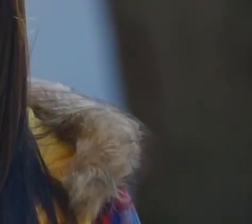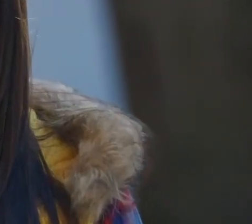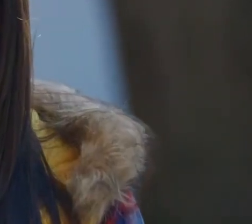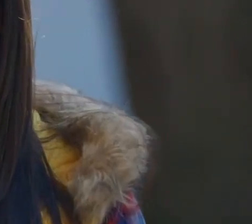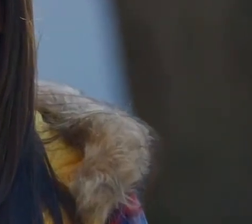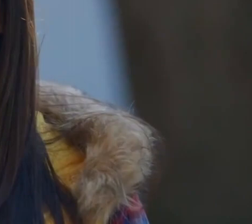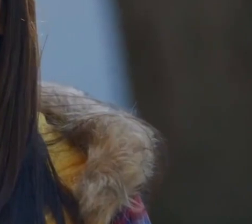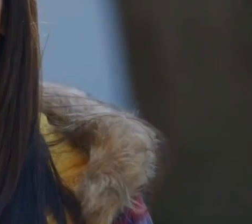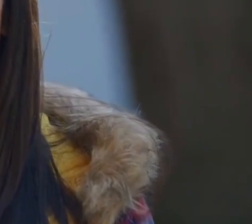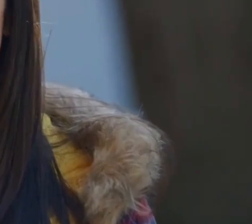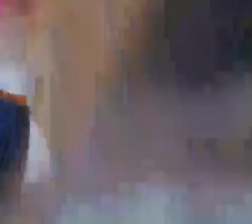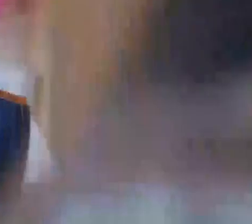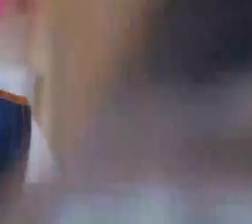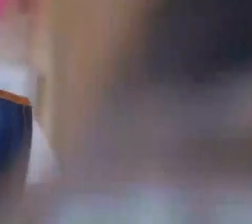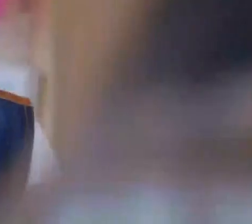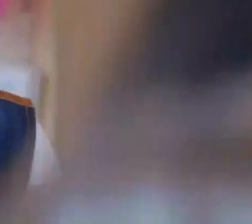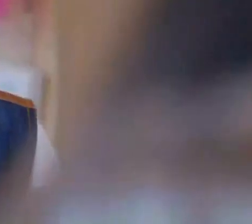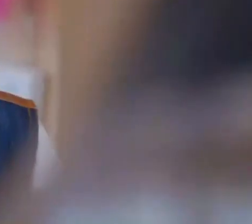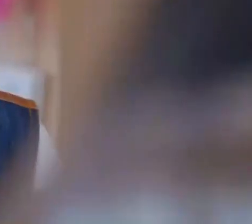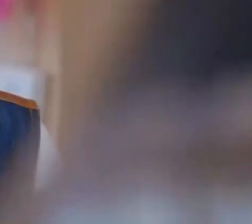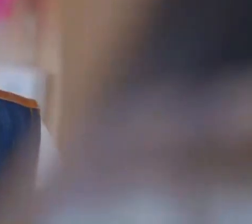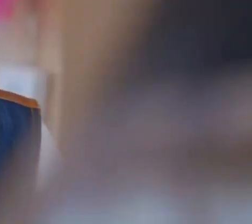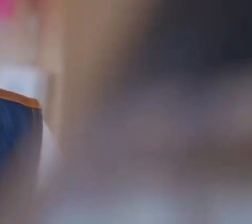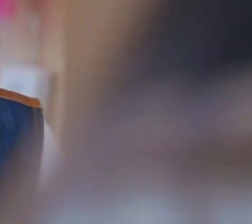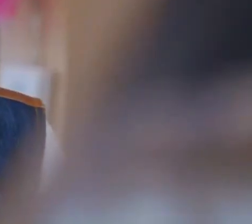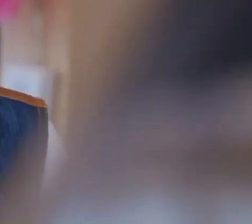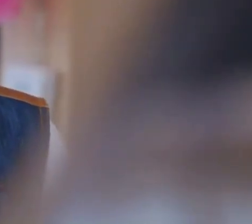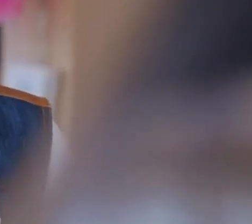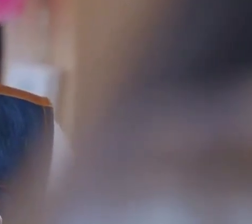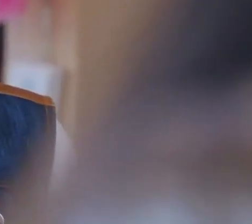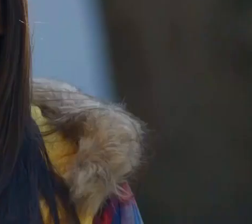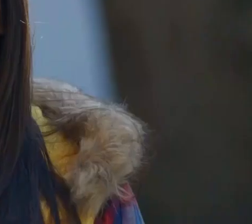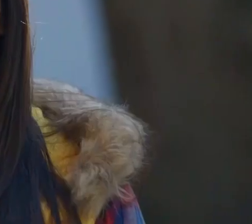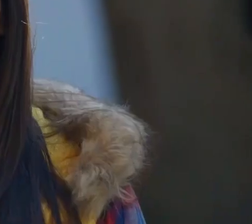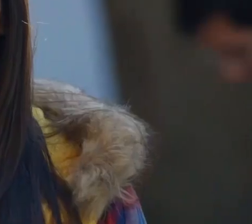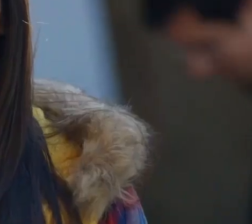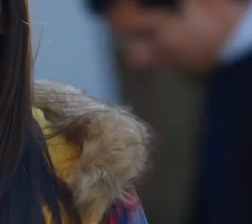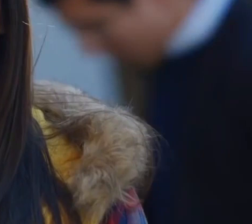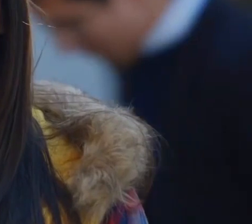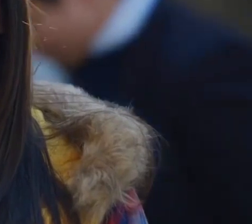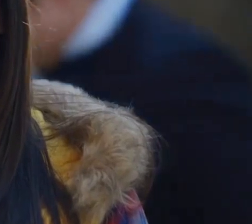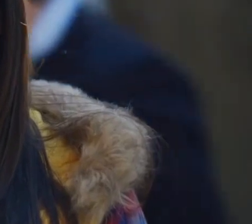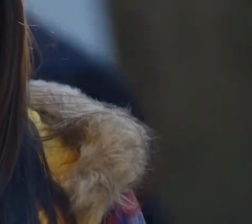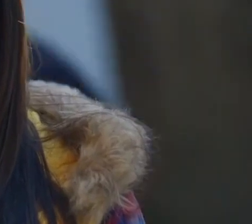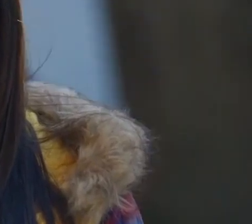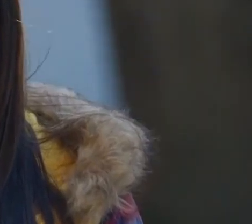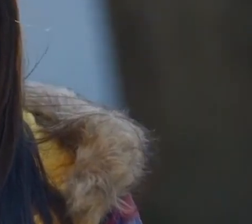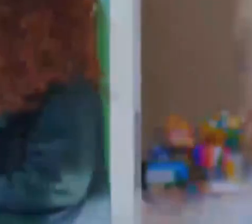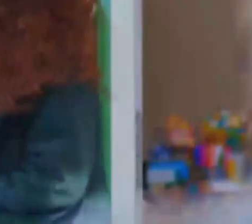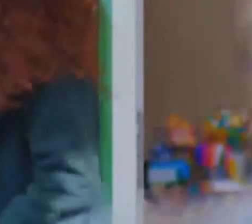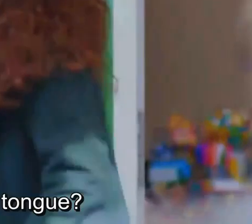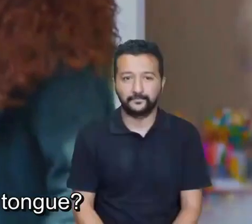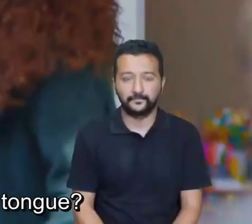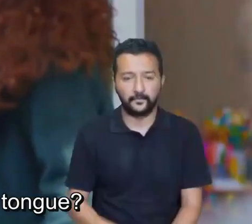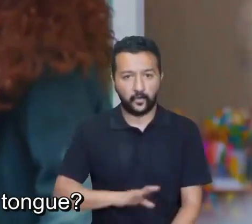bakışlarıyla hayranlığına da kaşlarını kaldırıp öpücük attı. Kaş kaldırmaya devam ediyor. İlk altından sırıtıp yüzüne bakarak dalıp